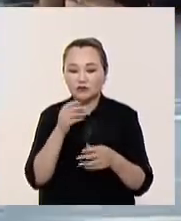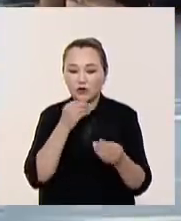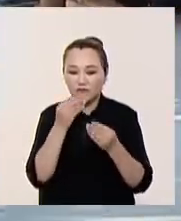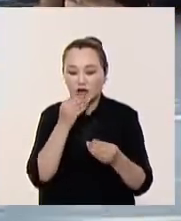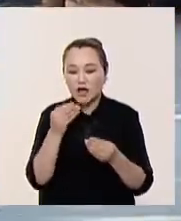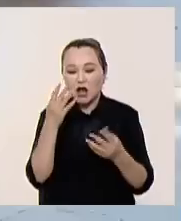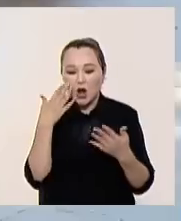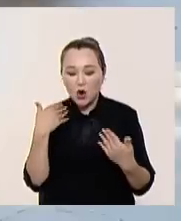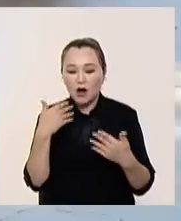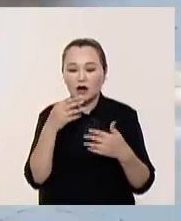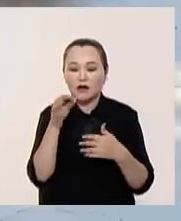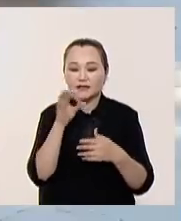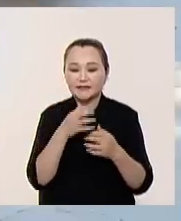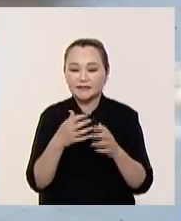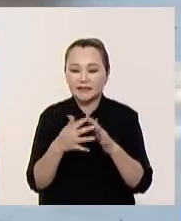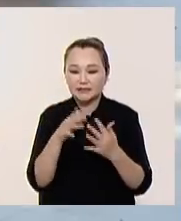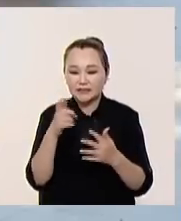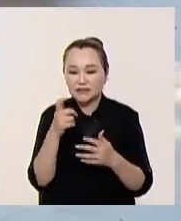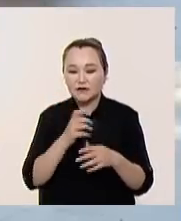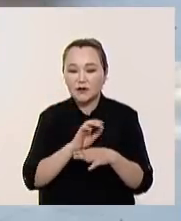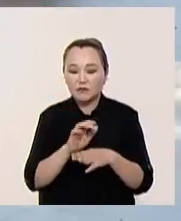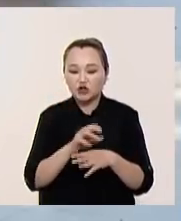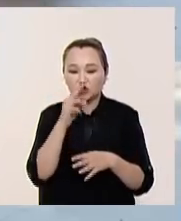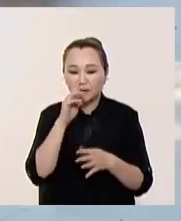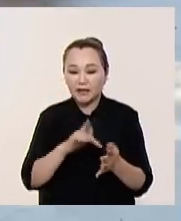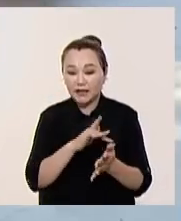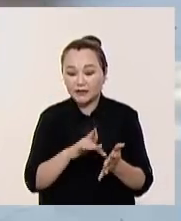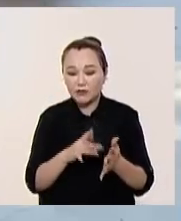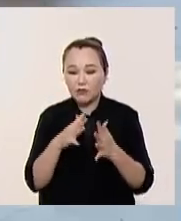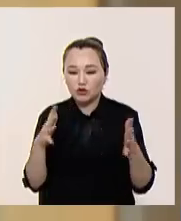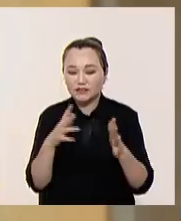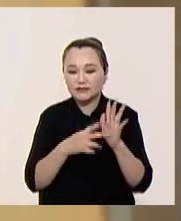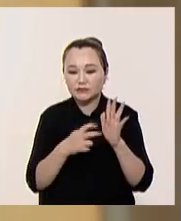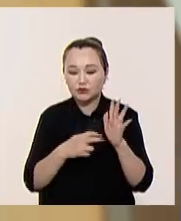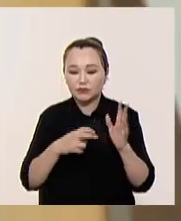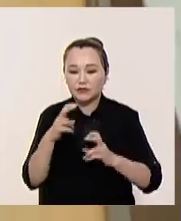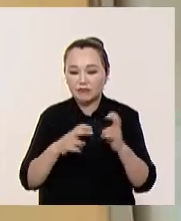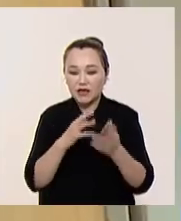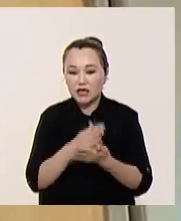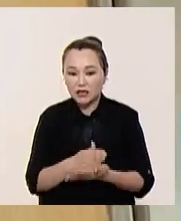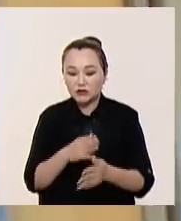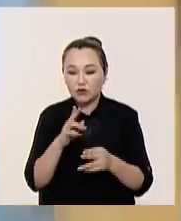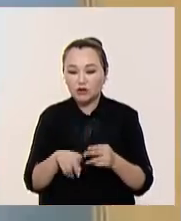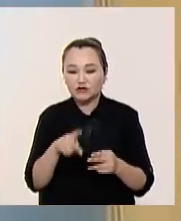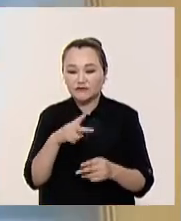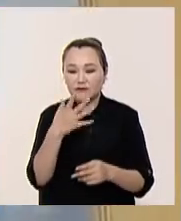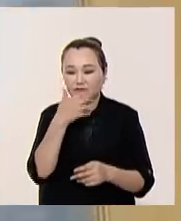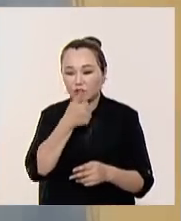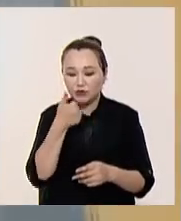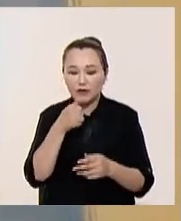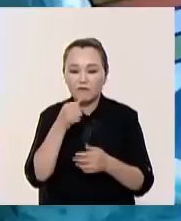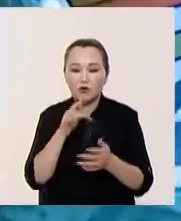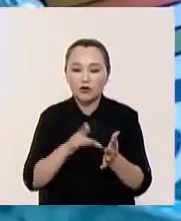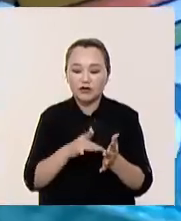пищевой, легкой и сельскохозяйственной промышленности. Всего в Шымкенте функционирует больше 700 предприятий. До конца 2025 года в